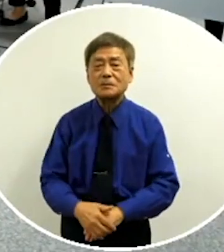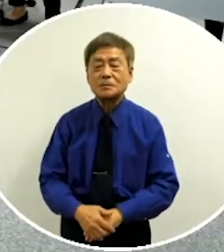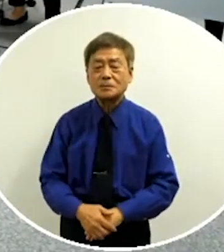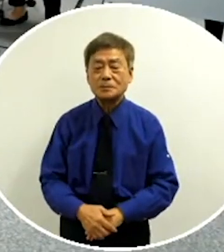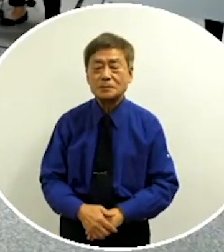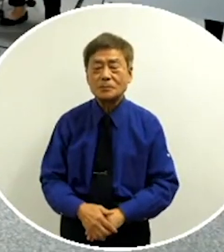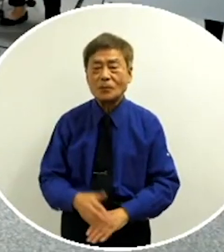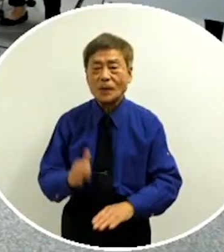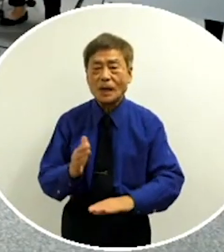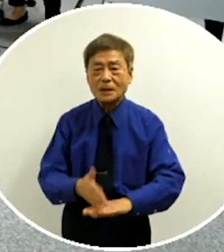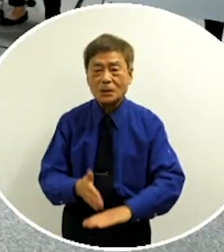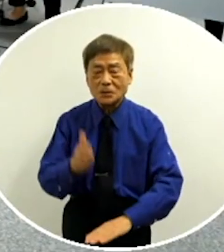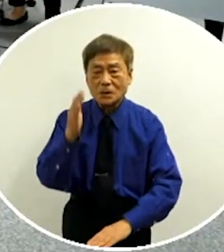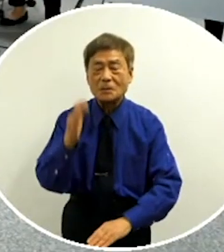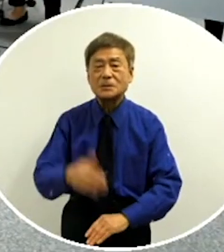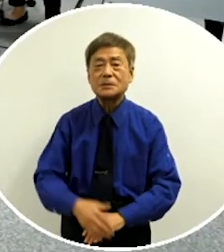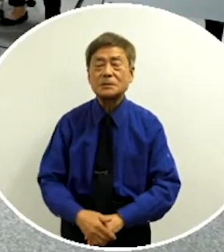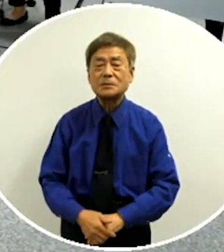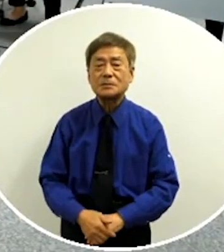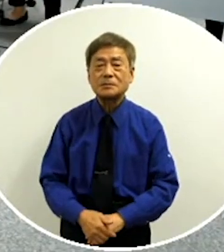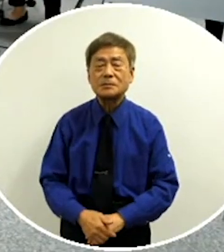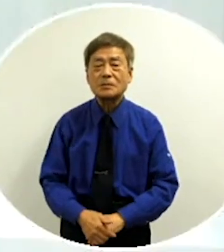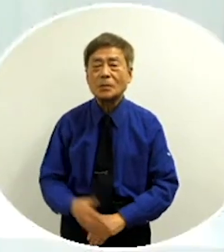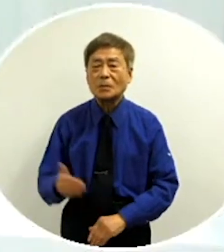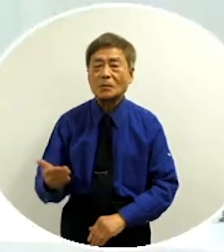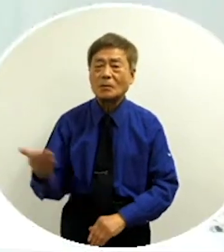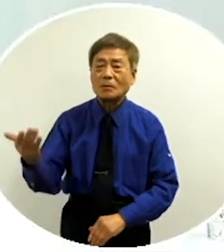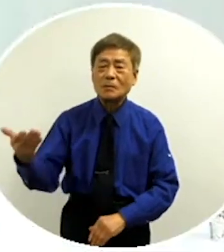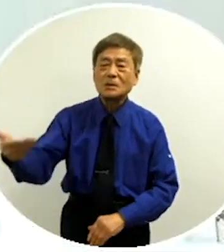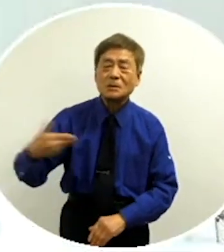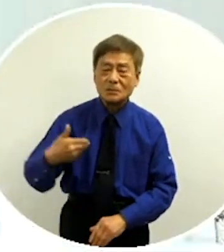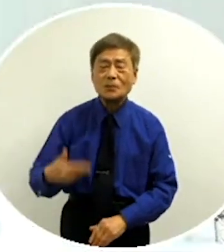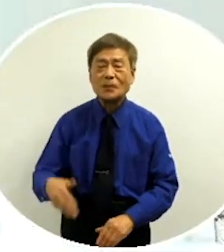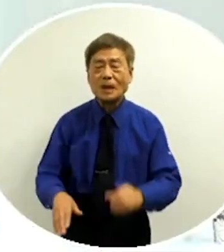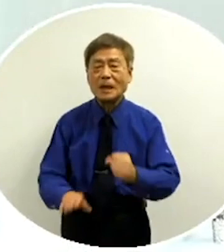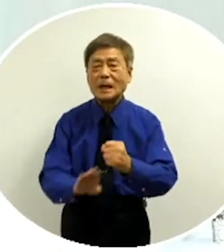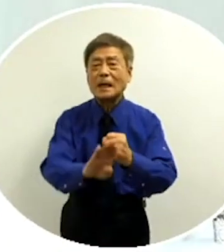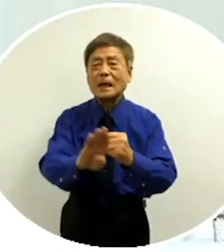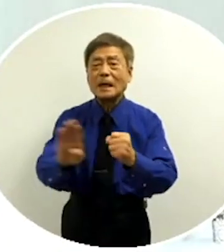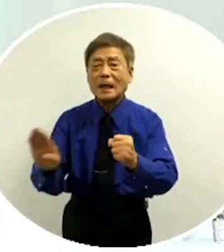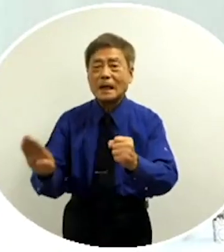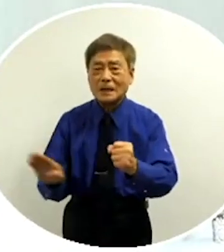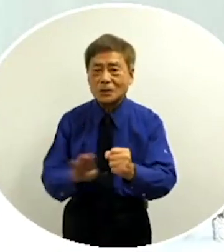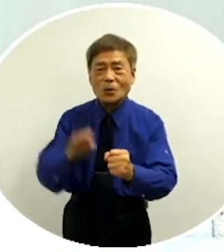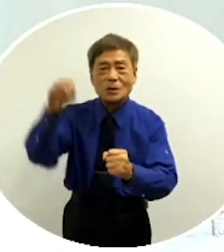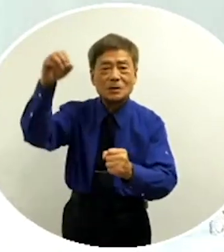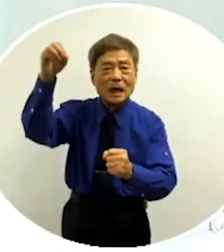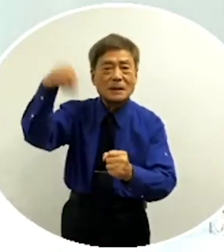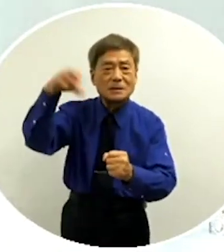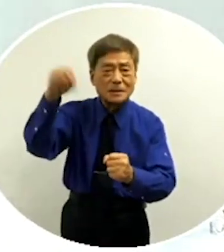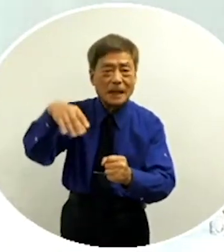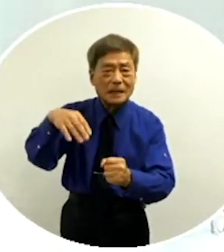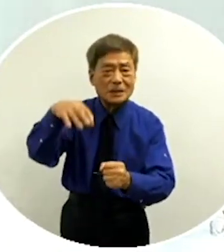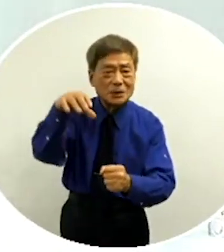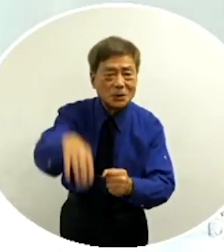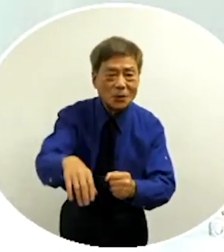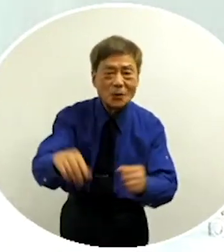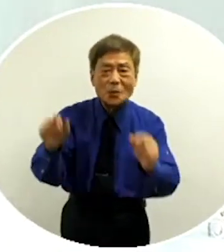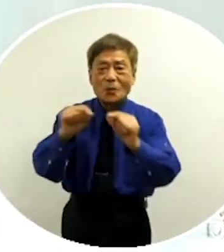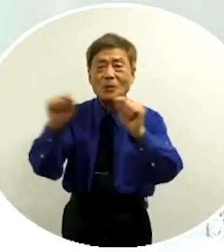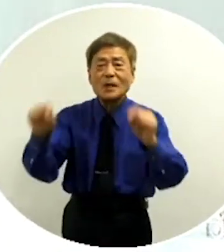ございますあのご指摘なった通りですね原発ゼロ法案ある全国もありました八巻さんにもすごい